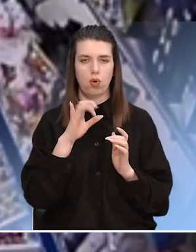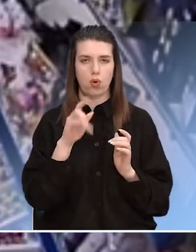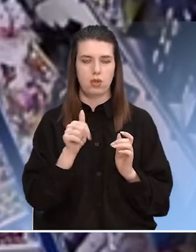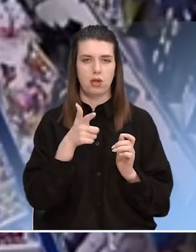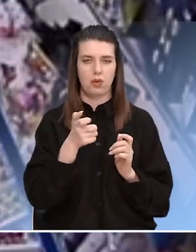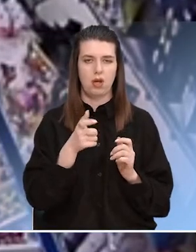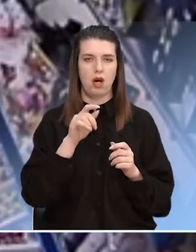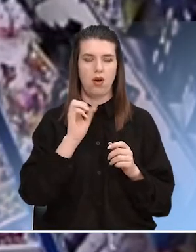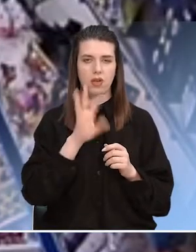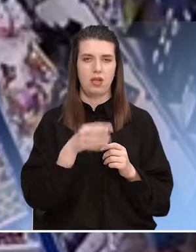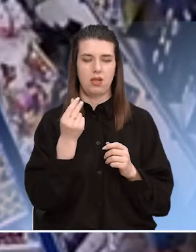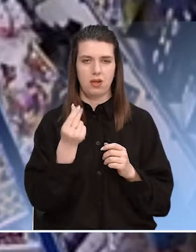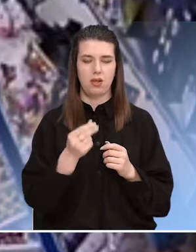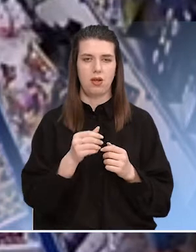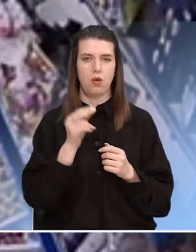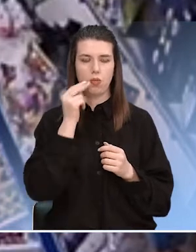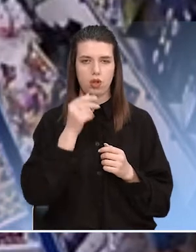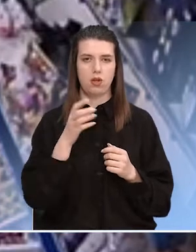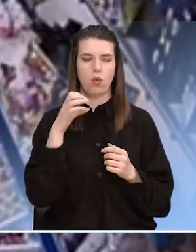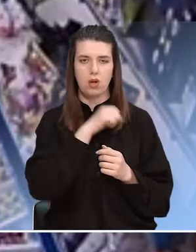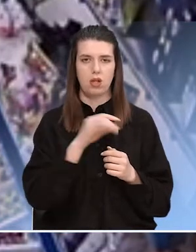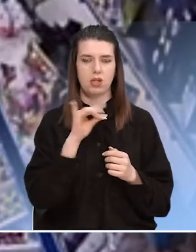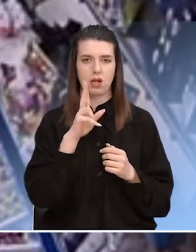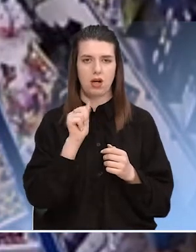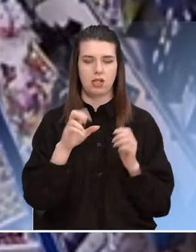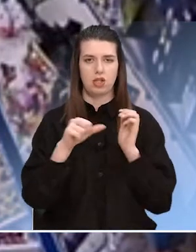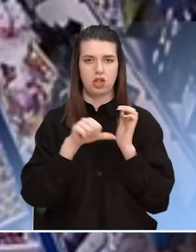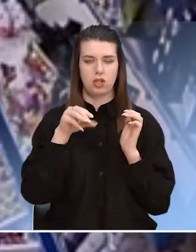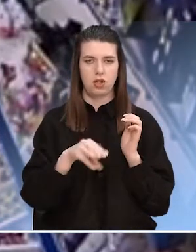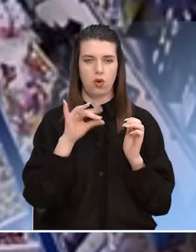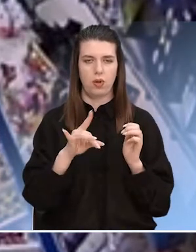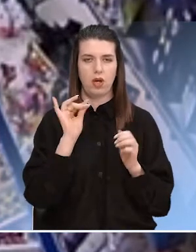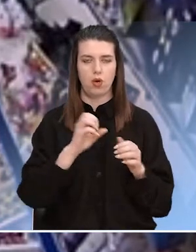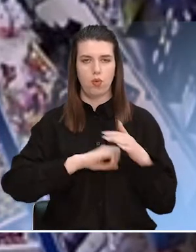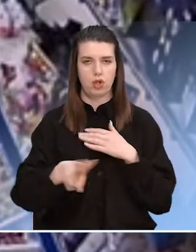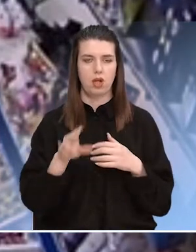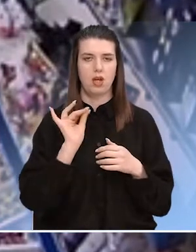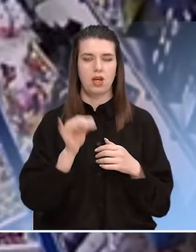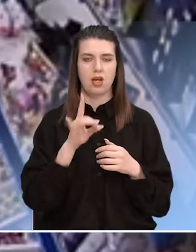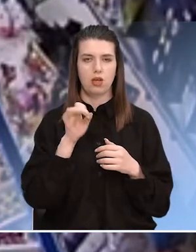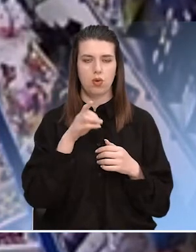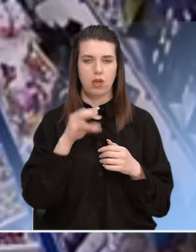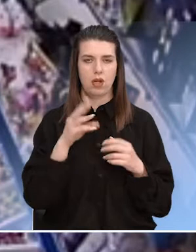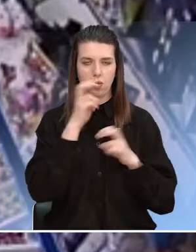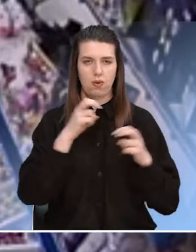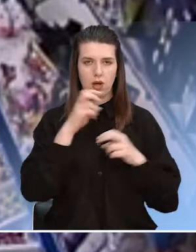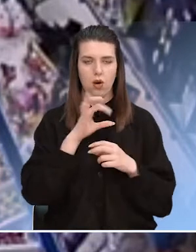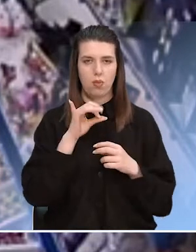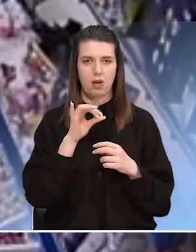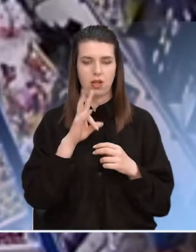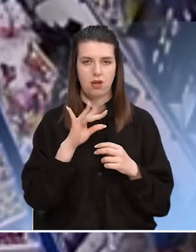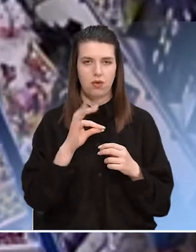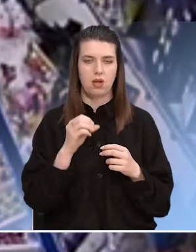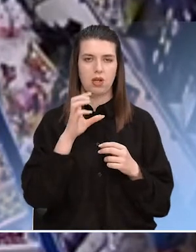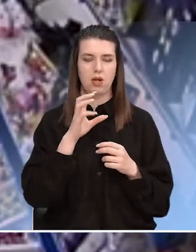точку и под угрозой пистолета потребовал отдать ему выручку мужчина похитил из кассы 6000 рублей и скрылся в результате